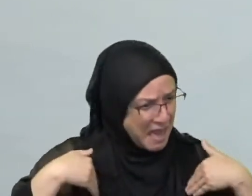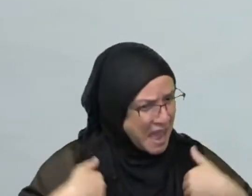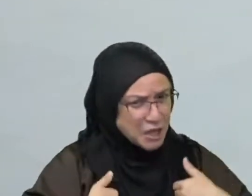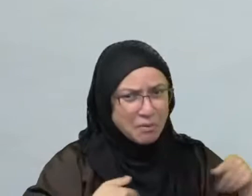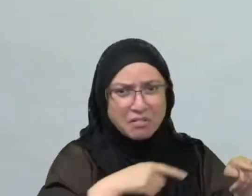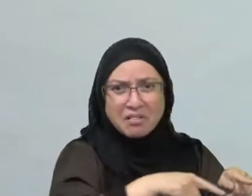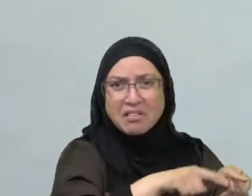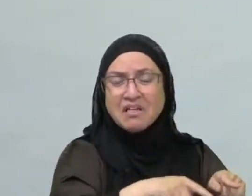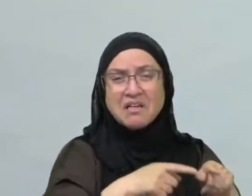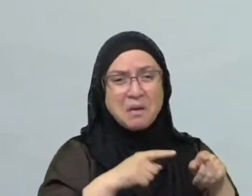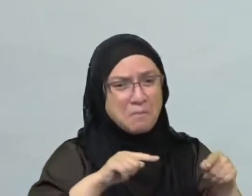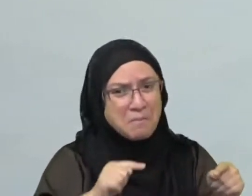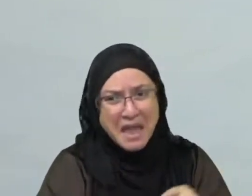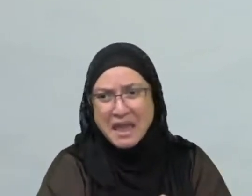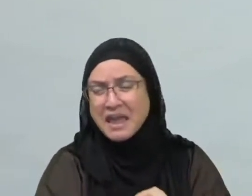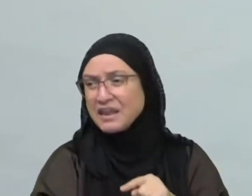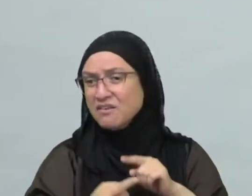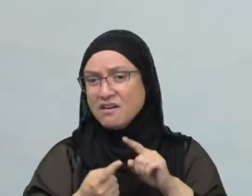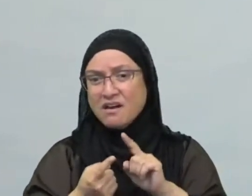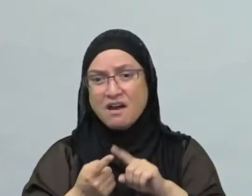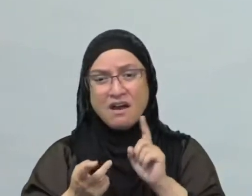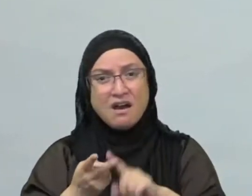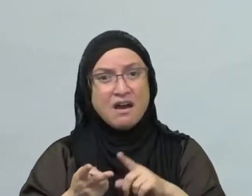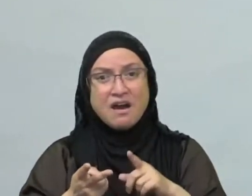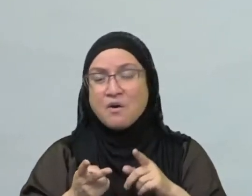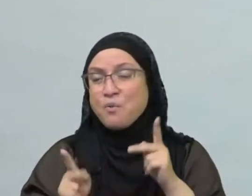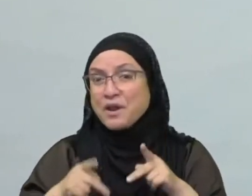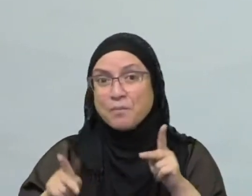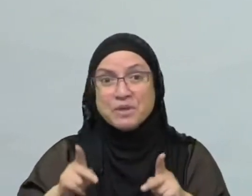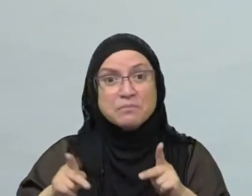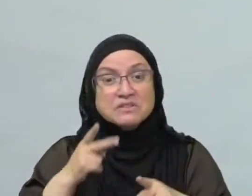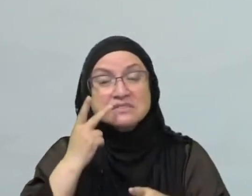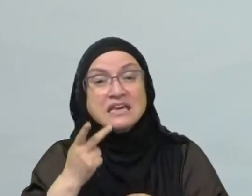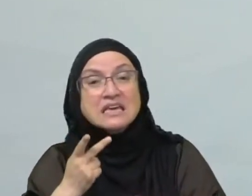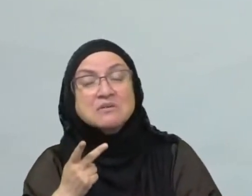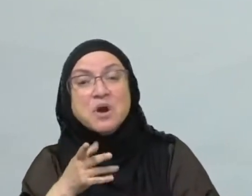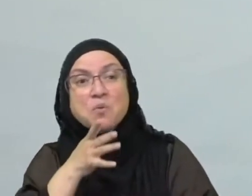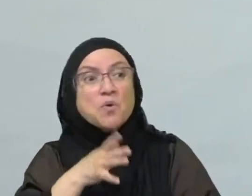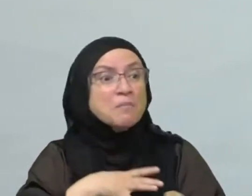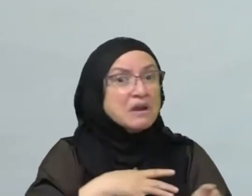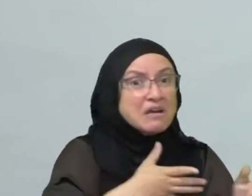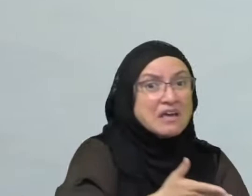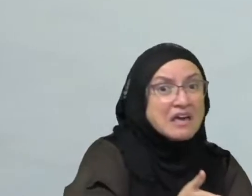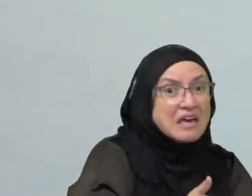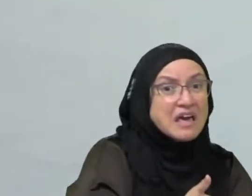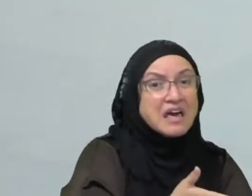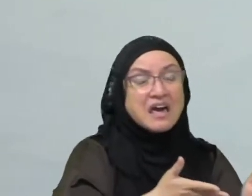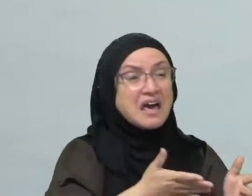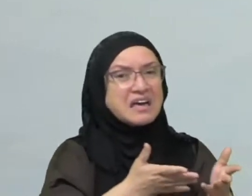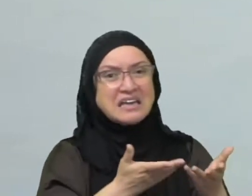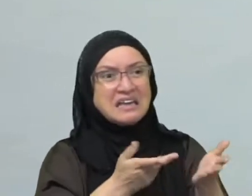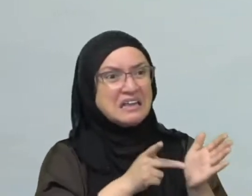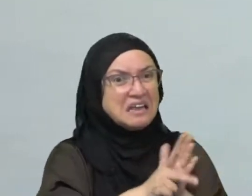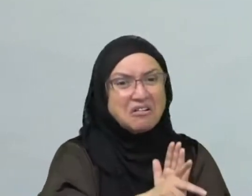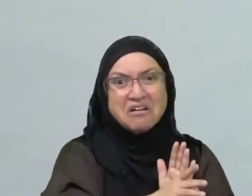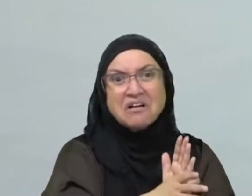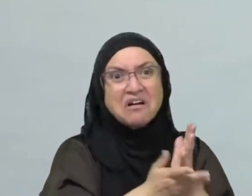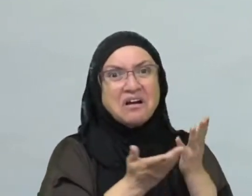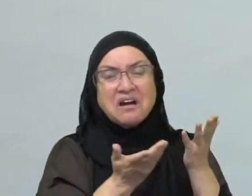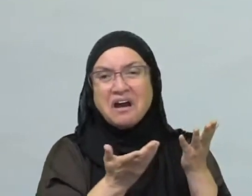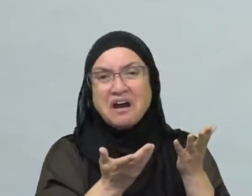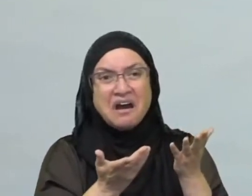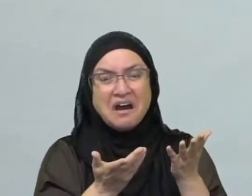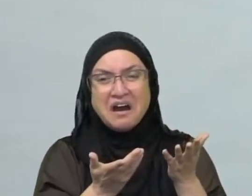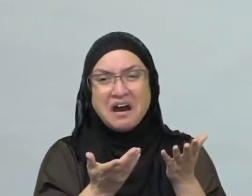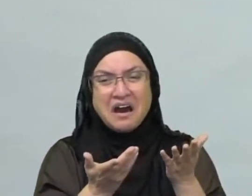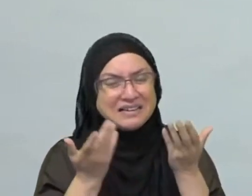saw the woman on the enemy side that was killed unjustly. And the Prophet ﷺ stops his army and demands justice for the woman on the other side, an